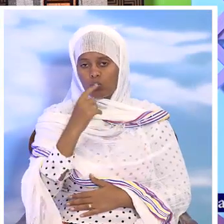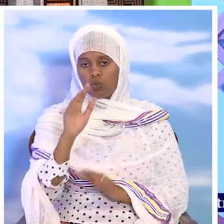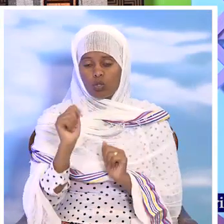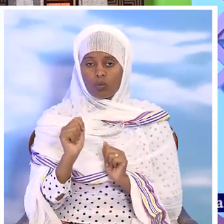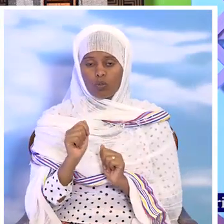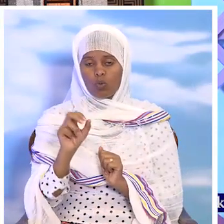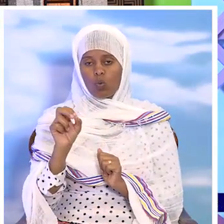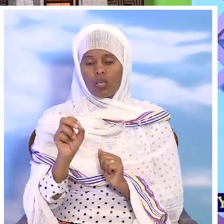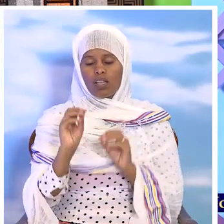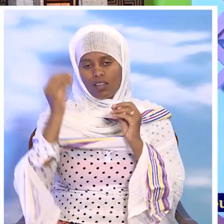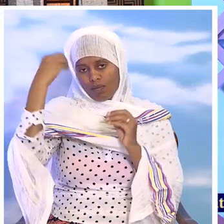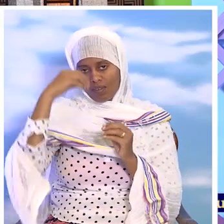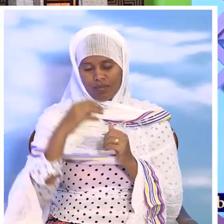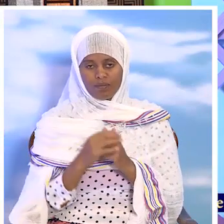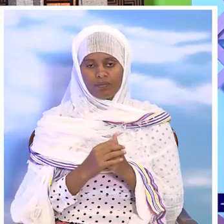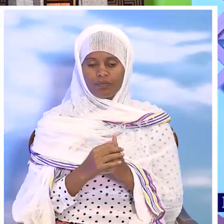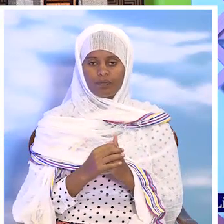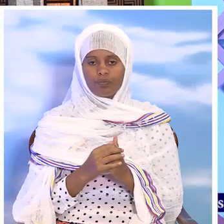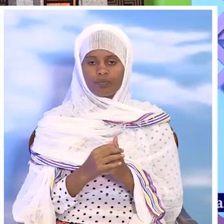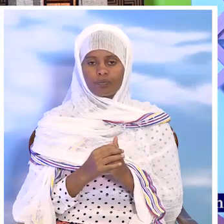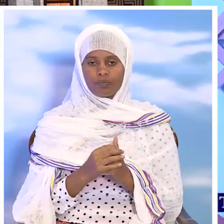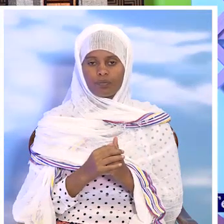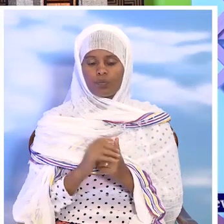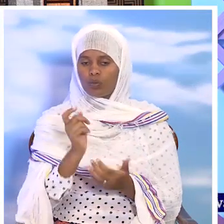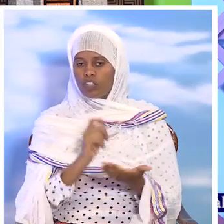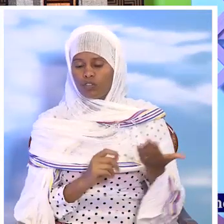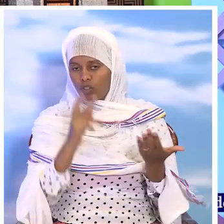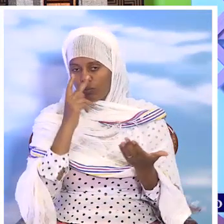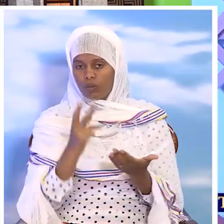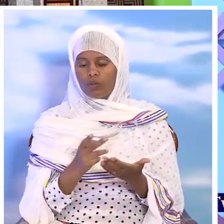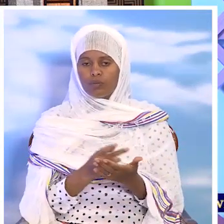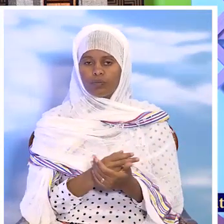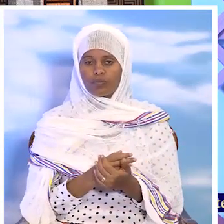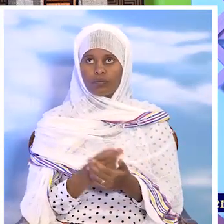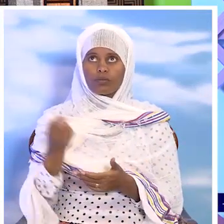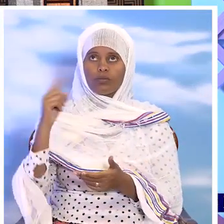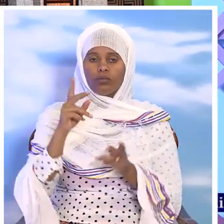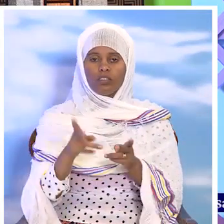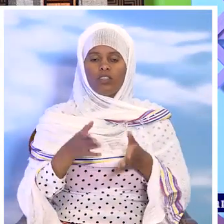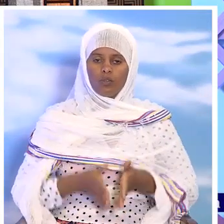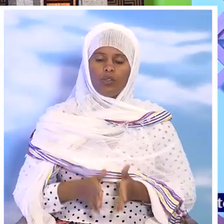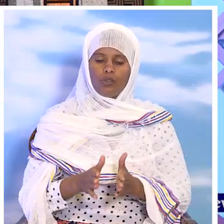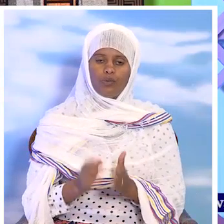ወንጀል ተሰብከሎም ወንጀል ተፀሓፈሎም ክርስቶስ ድማ ተወልደሎም